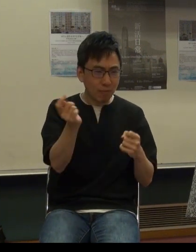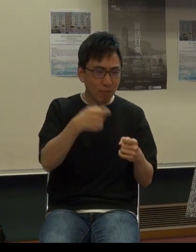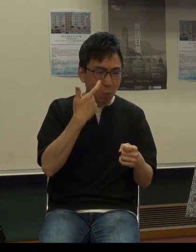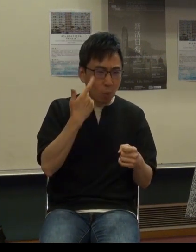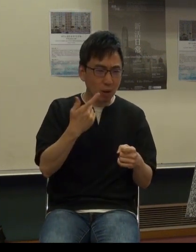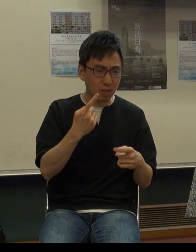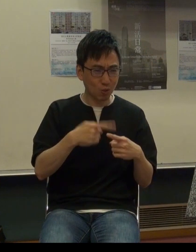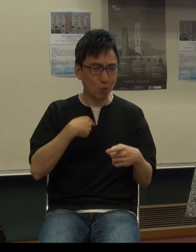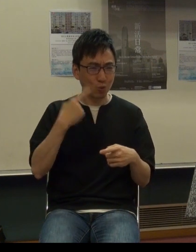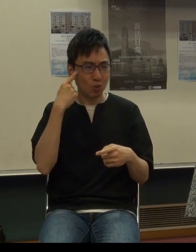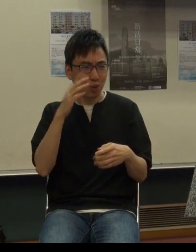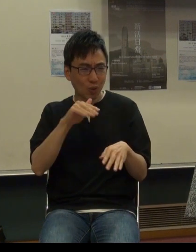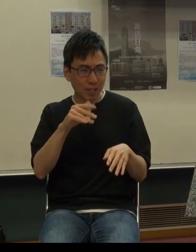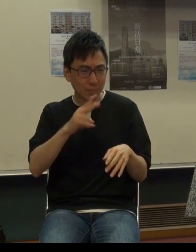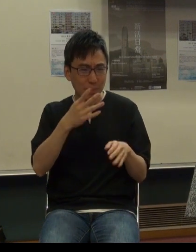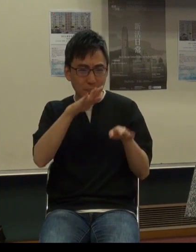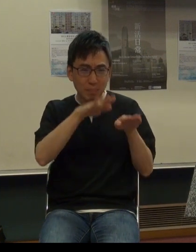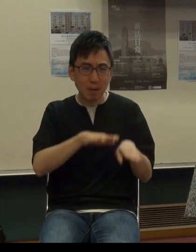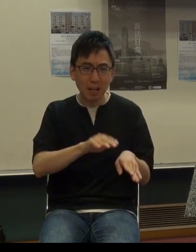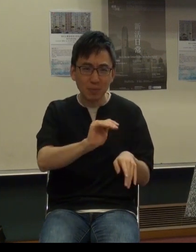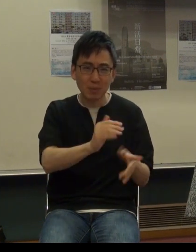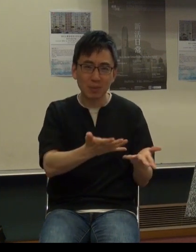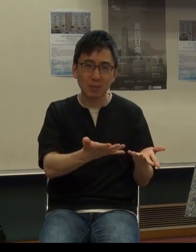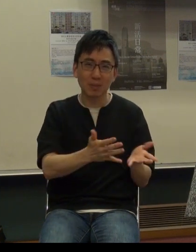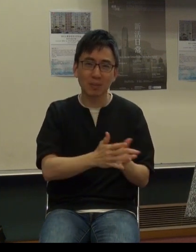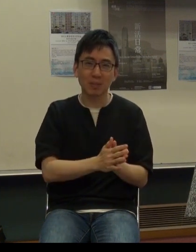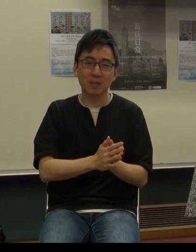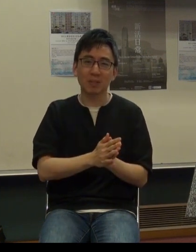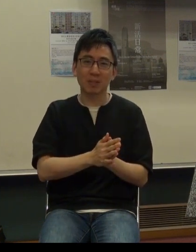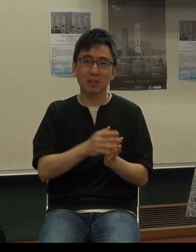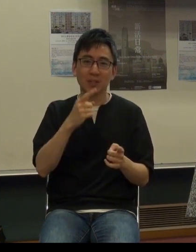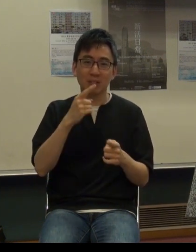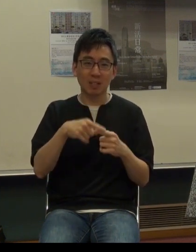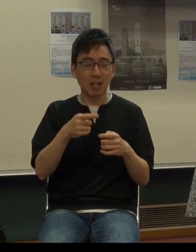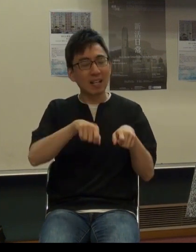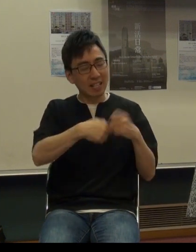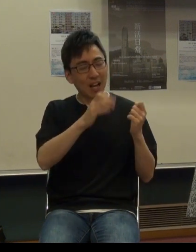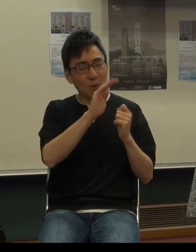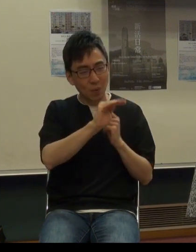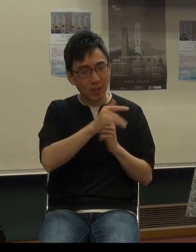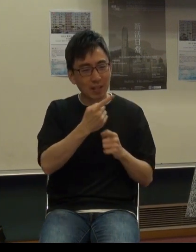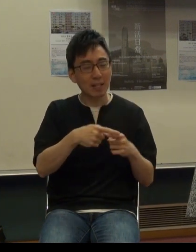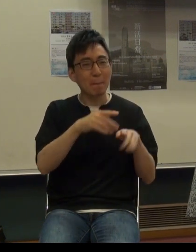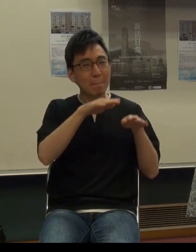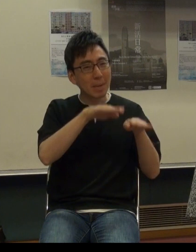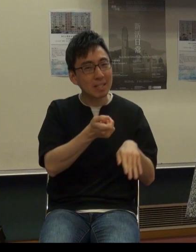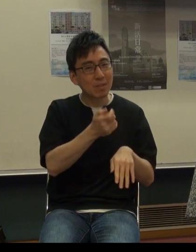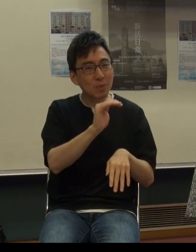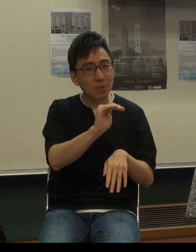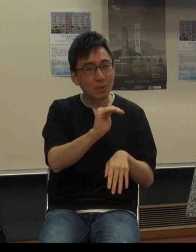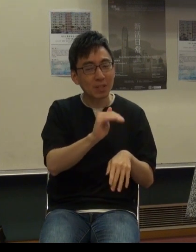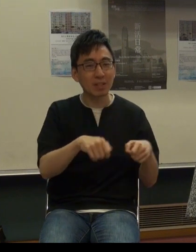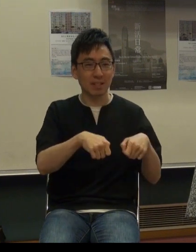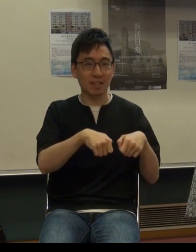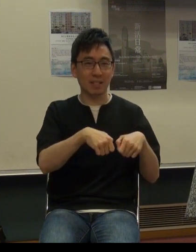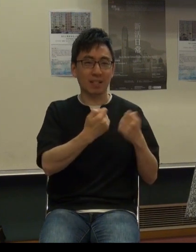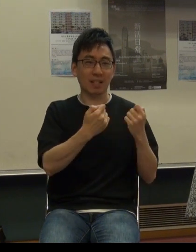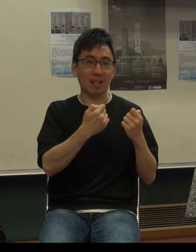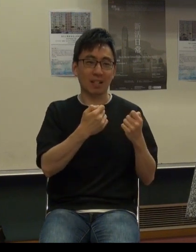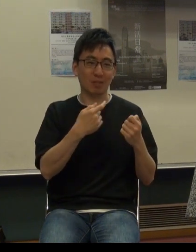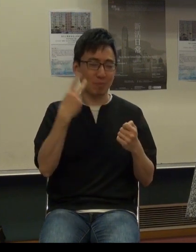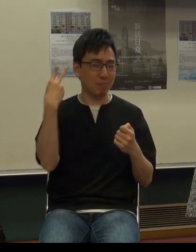慢咧？我成日即係我亦都唔係話唔可以拆，但可唔可以拆得慢啲，同埋拆得冇